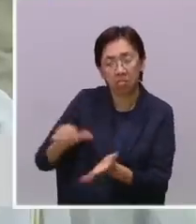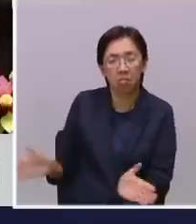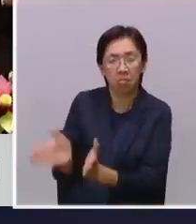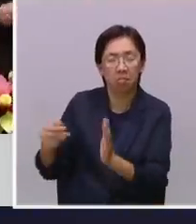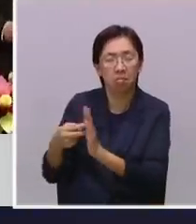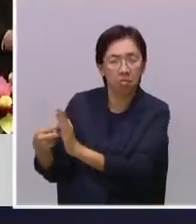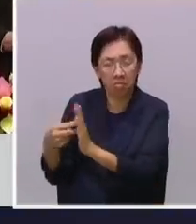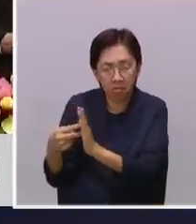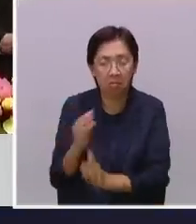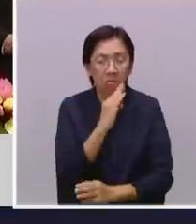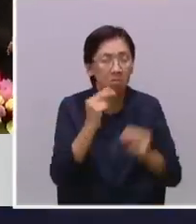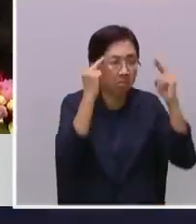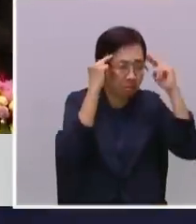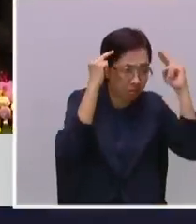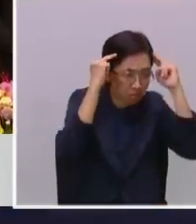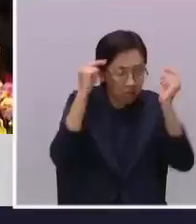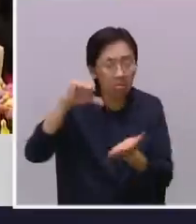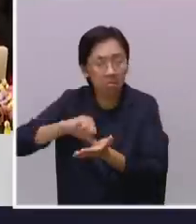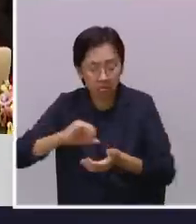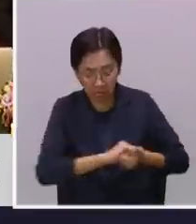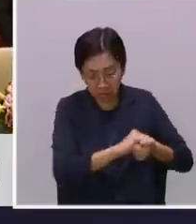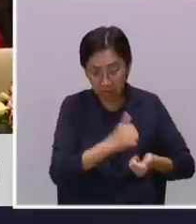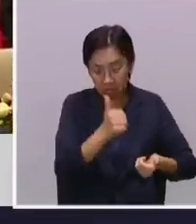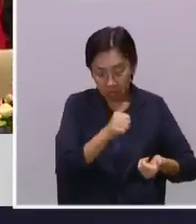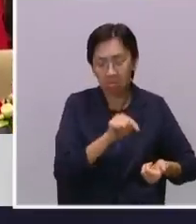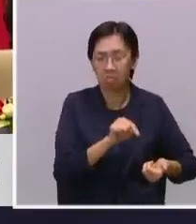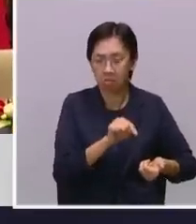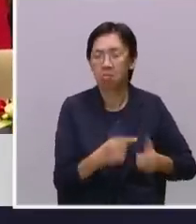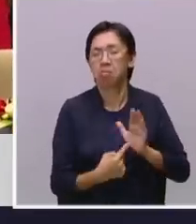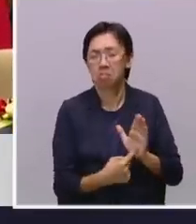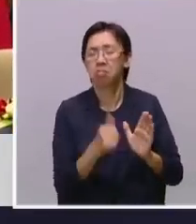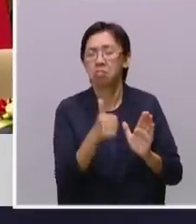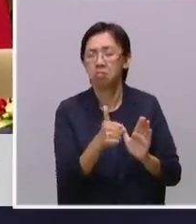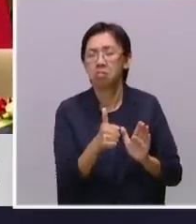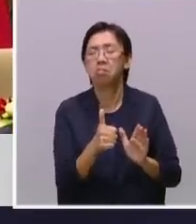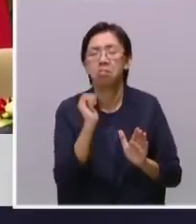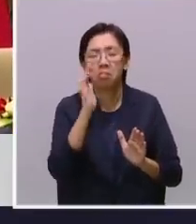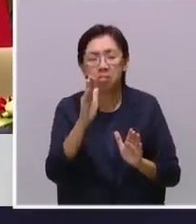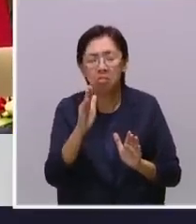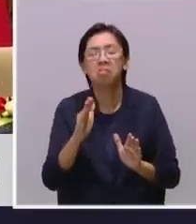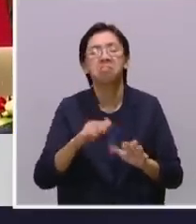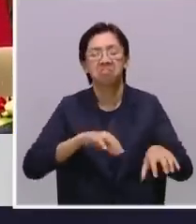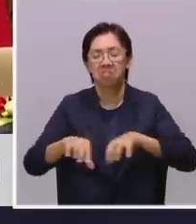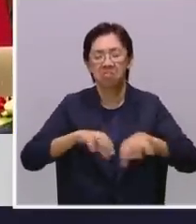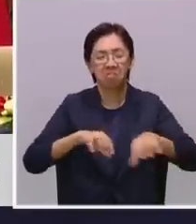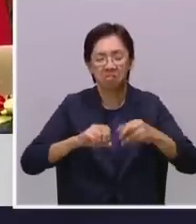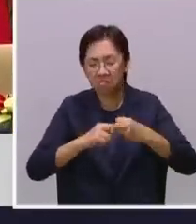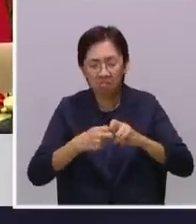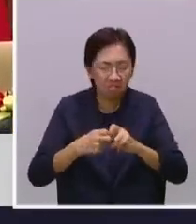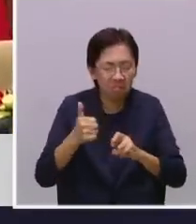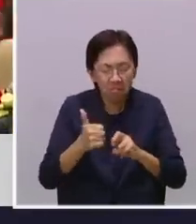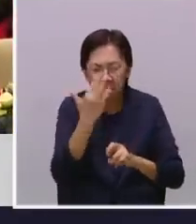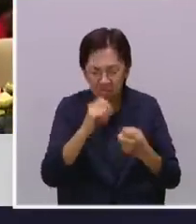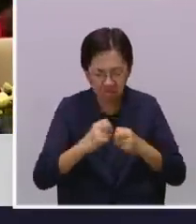การที่อิหร่านกับซาอุดิอาระเบียกลับมาสาสัมพันธ์นั้นก็ถือเป็นส่วนหนึ่งในการจัดระเบียบภูมิภาคครั้งใหญ่เลยท่ามกลางความตึง